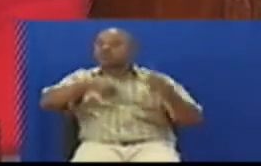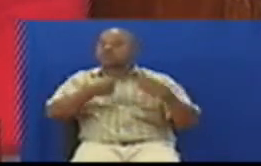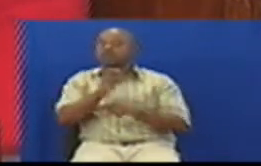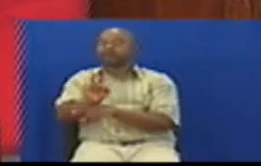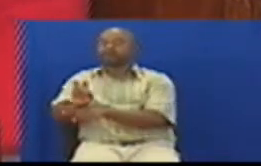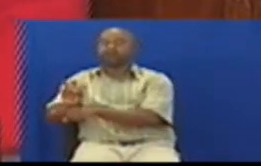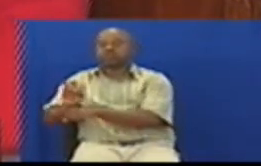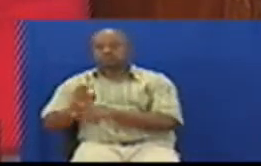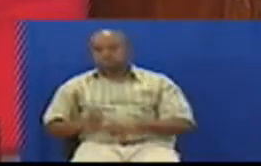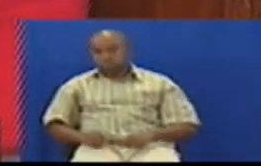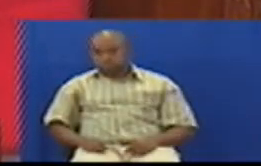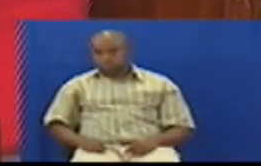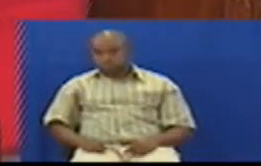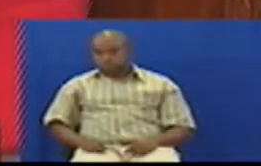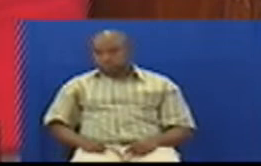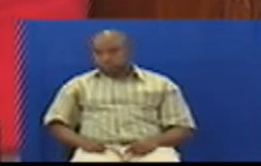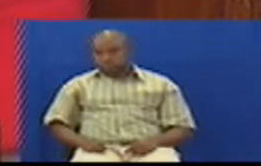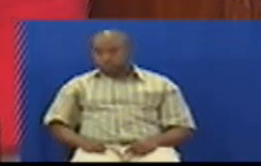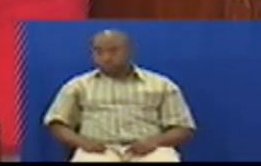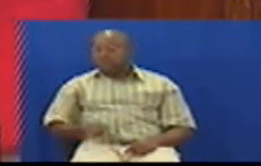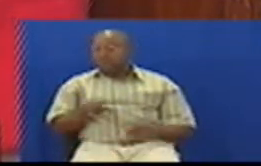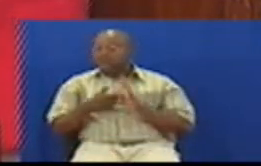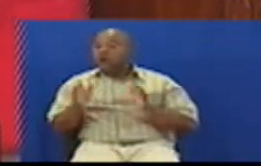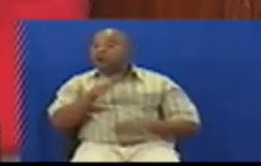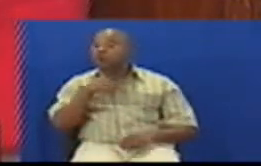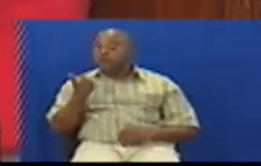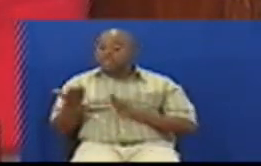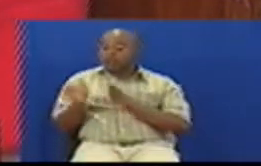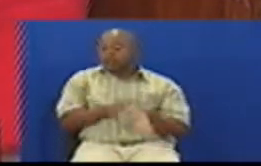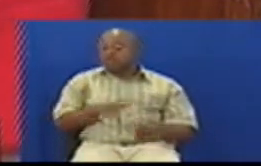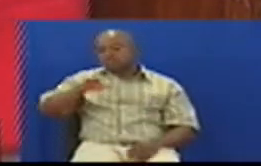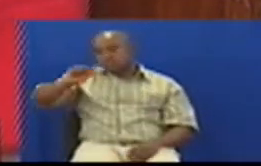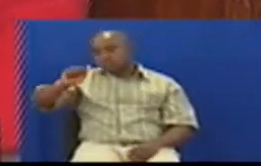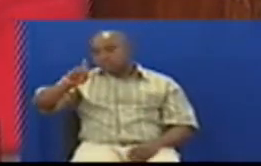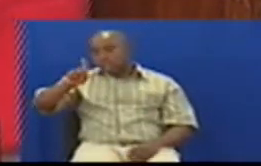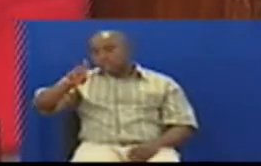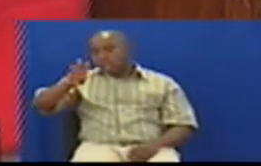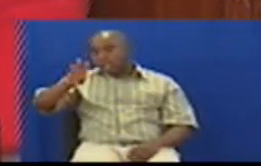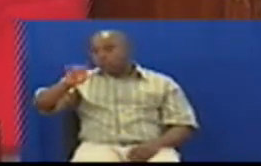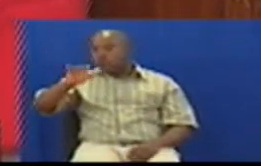Hapa katika hayo mauaji ya marehemu Kwireha, wenyewe walipanga hafla watu 200.